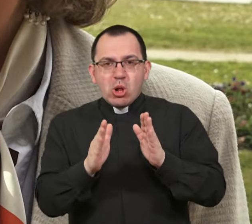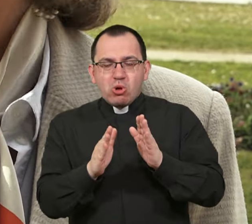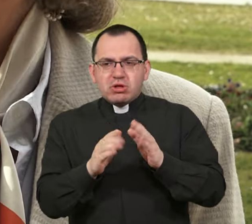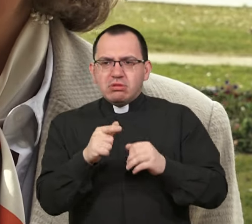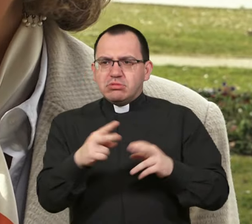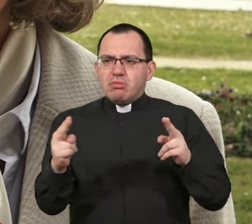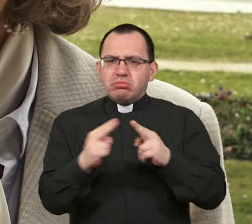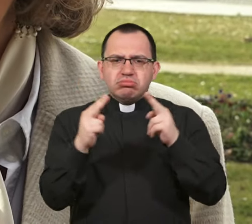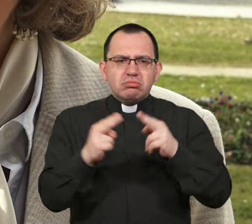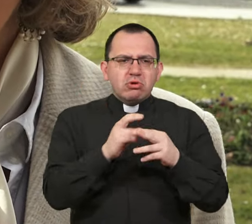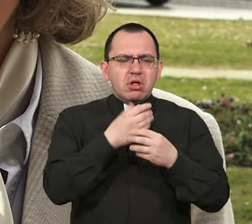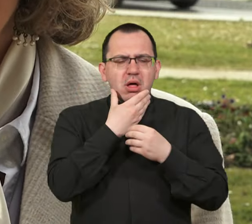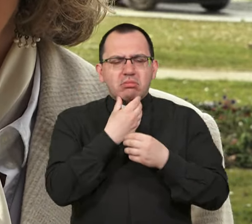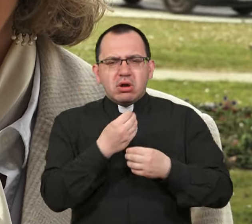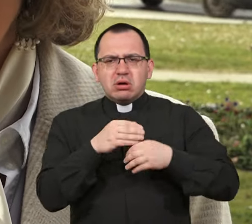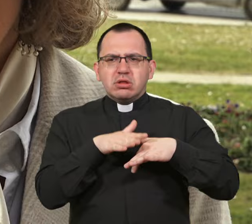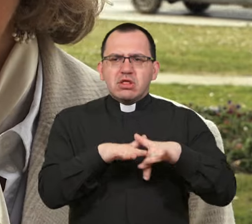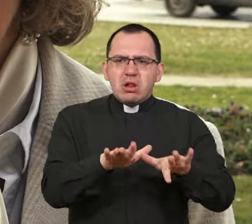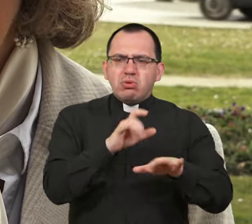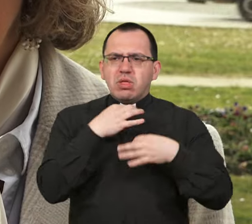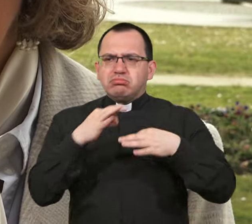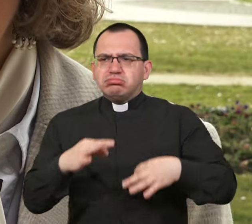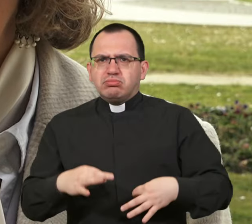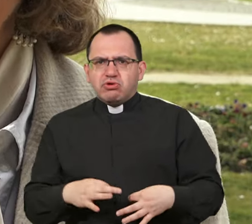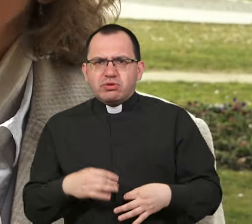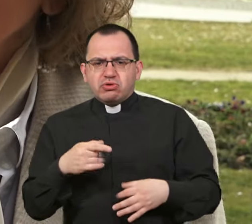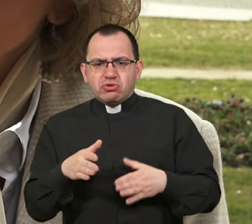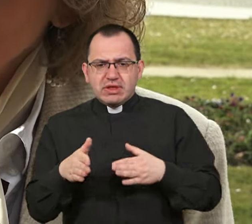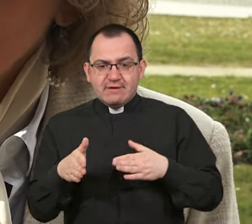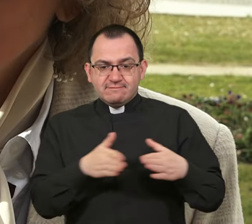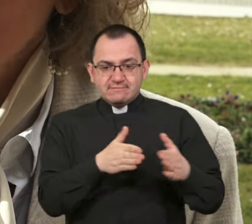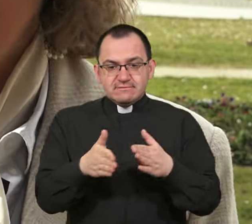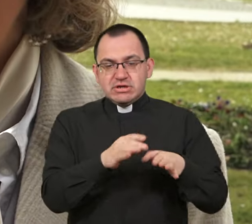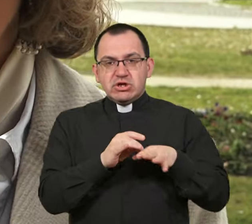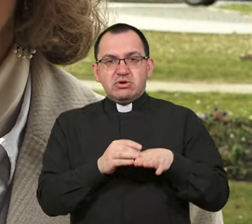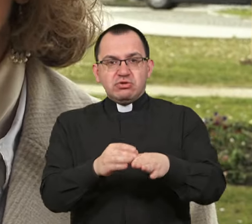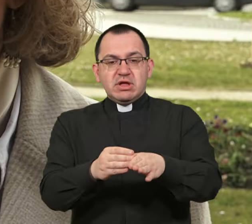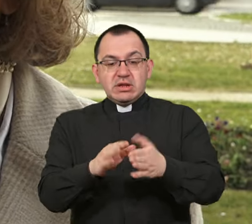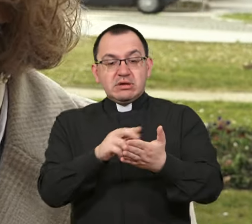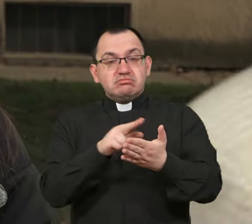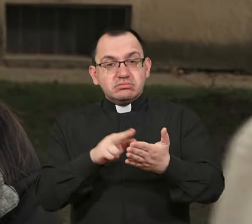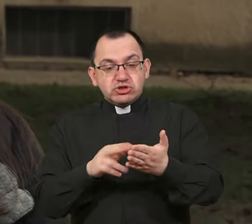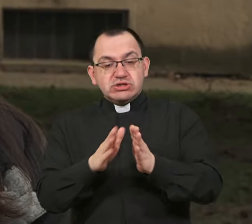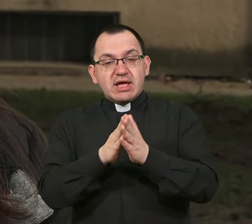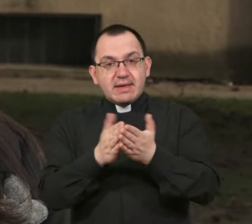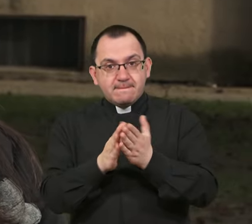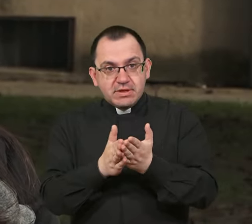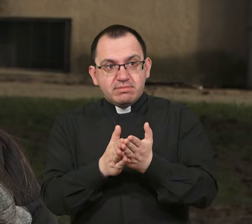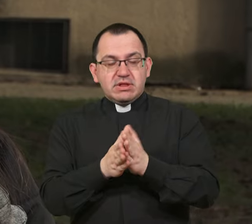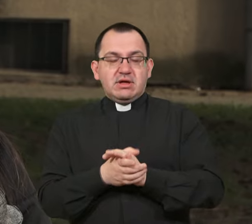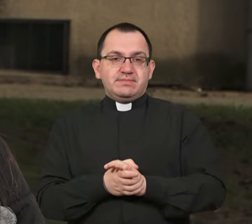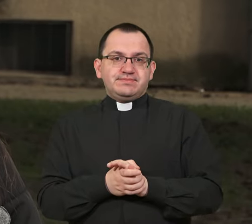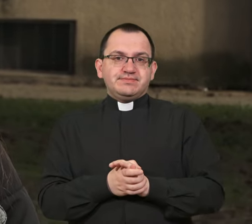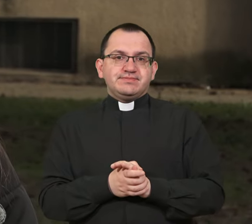ljude, prekrasne profesore koji su me zapravo stvarno više usmjerili na čitanje Božje riječi, na evanđelje, na Sveto pismo, na